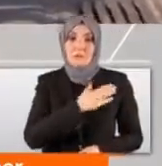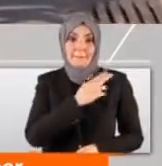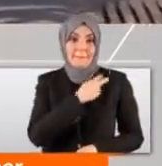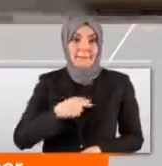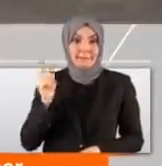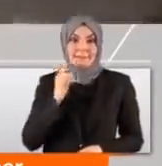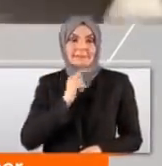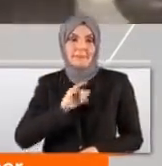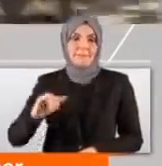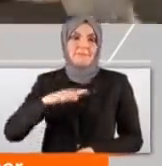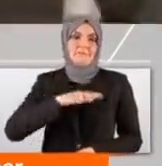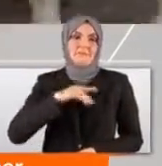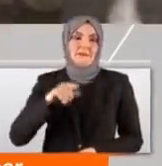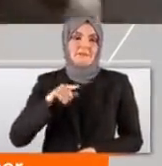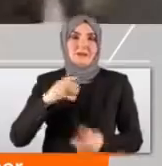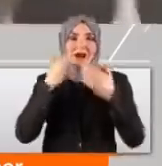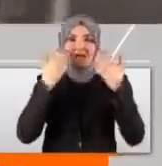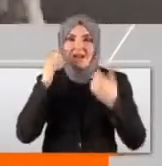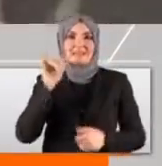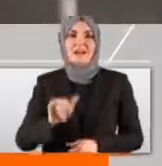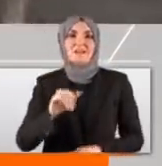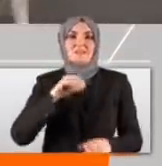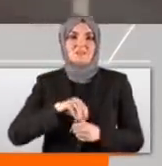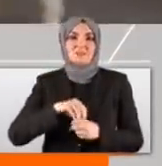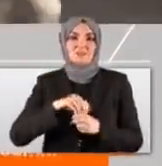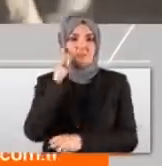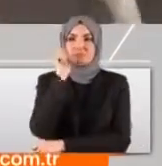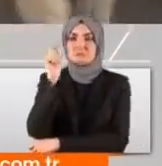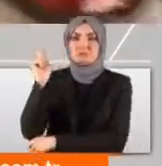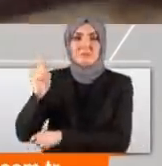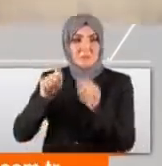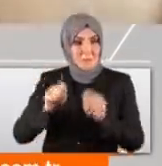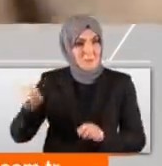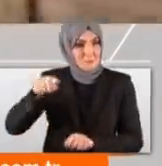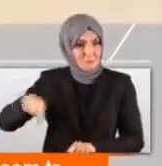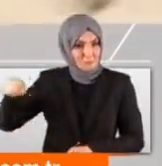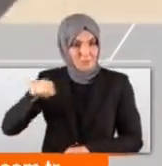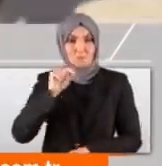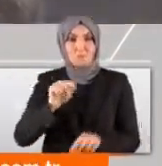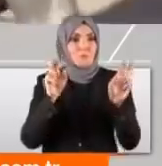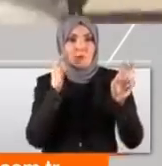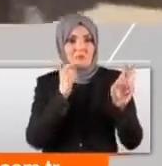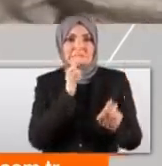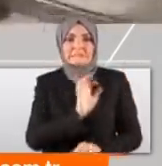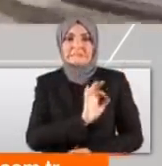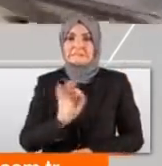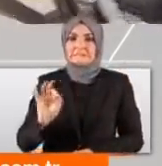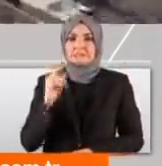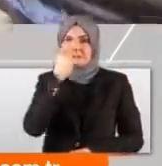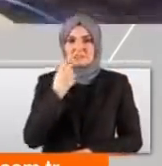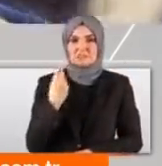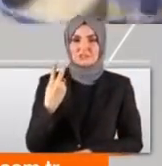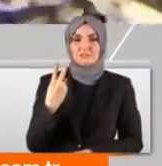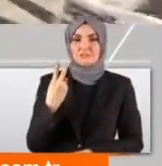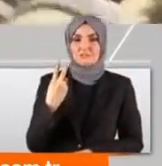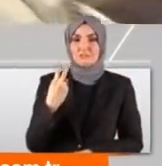ortalığı toza dumana katan ların bu hususta hiç ses çıkarmaları da ayrı bir ikiyüzlülük